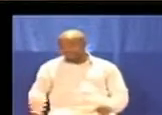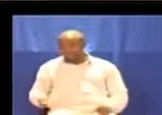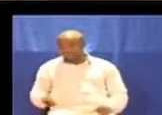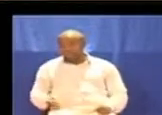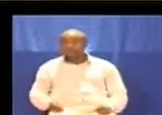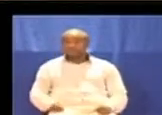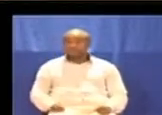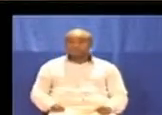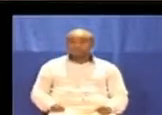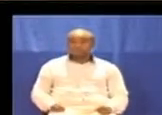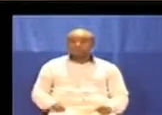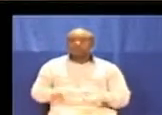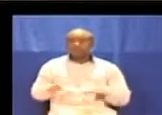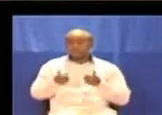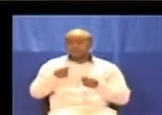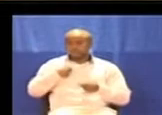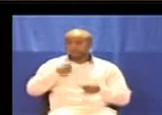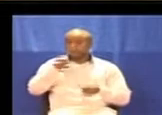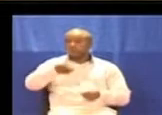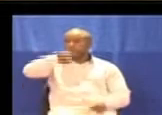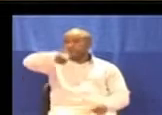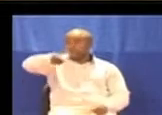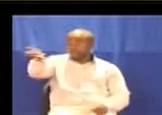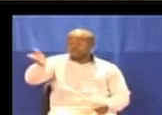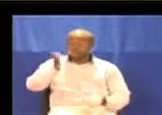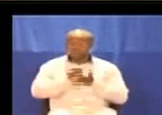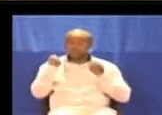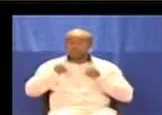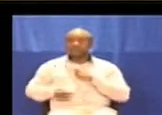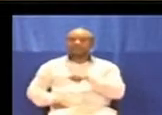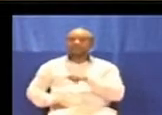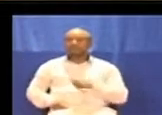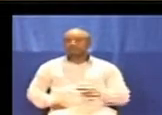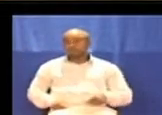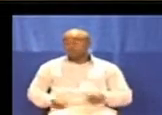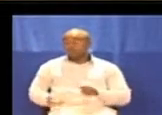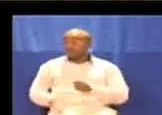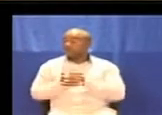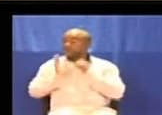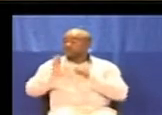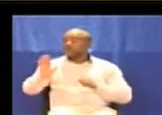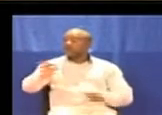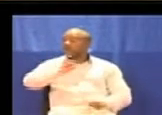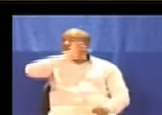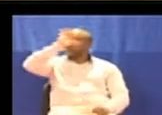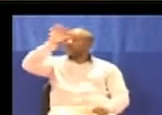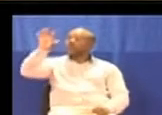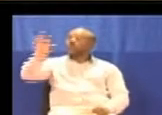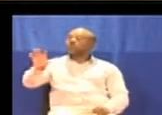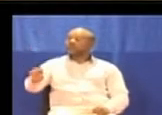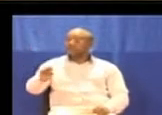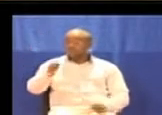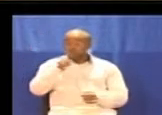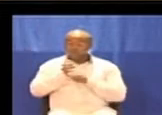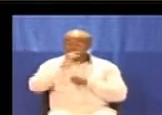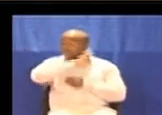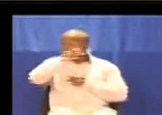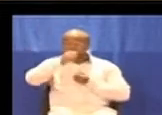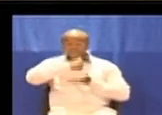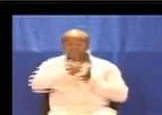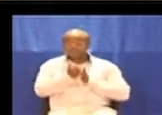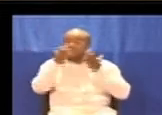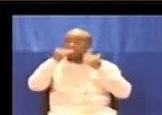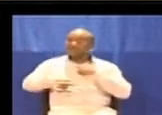lakini unastahili. Umejitahidi sana na wasaidizi wako wote, watumishi wote wa sekta ya